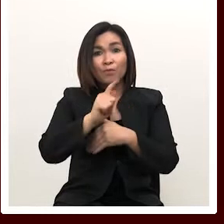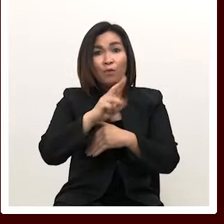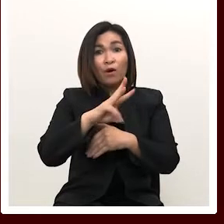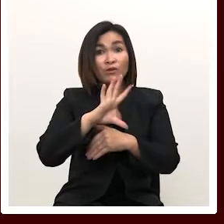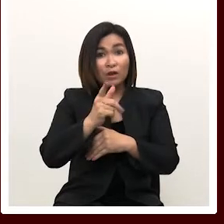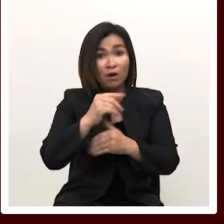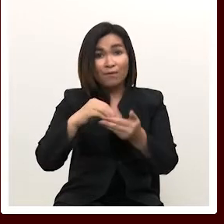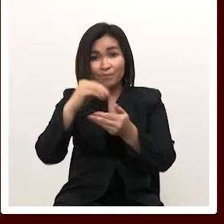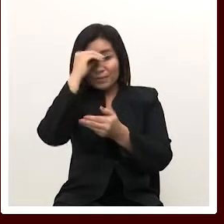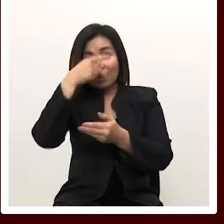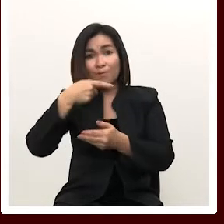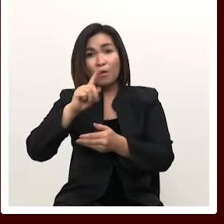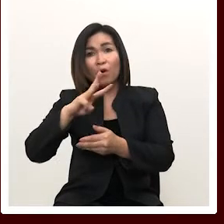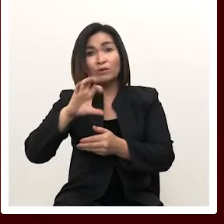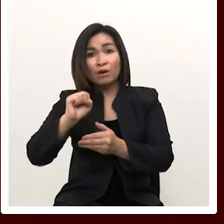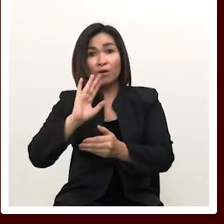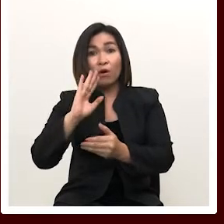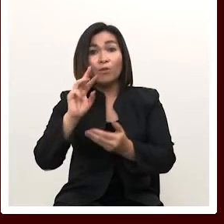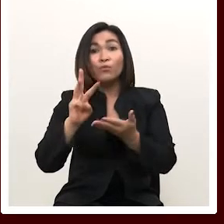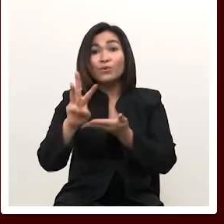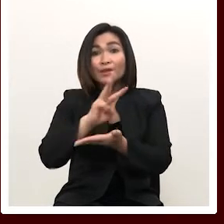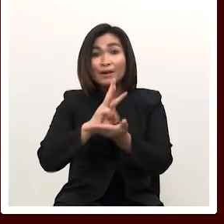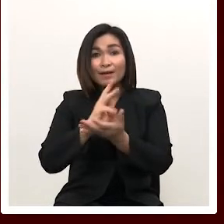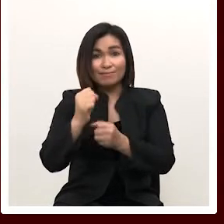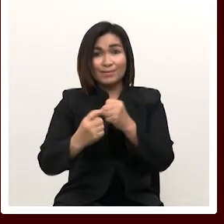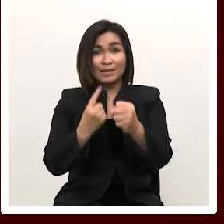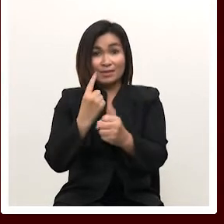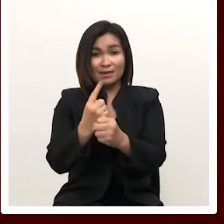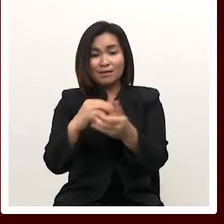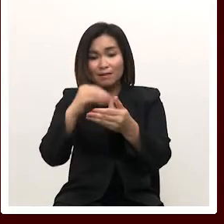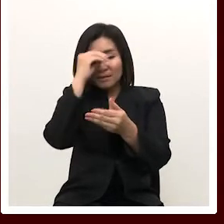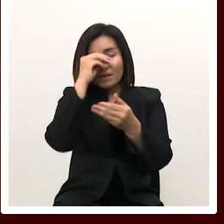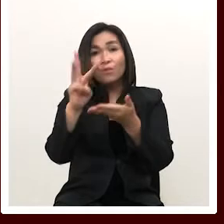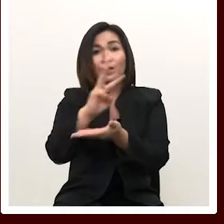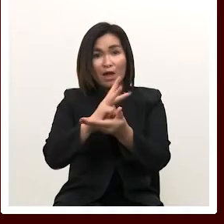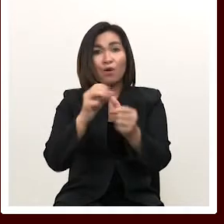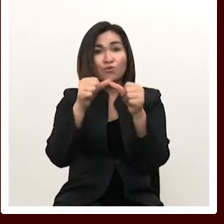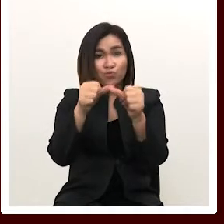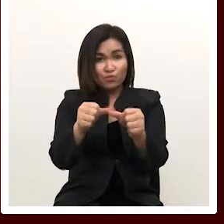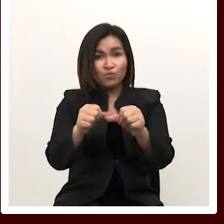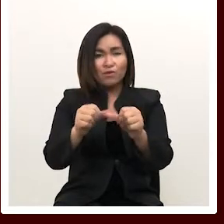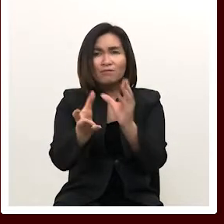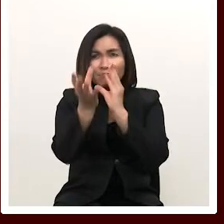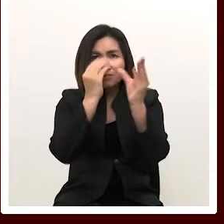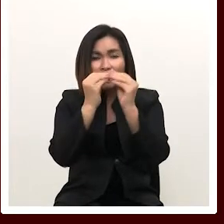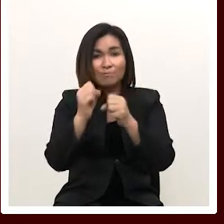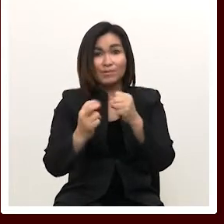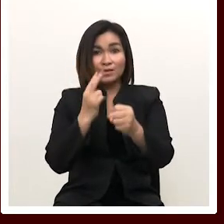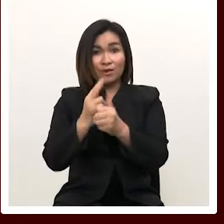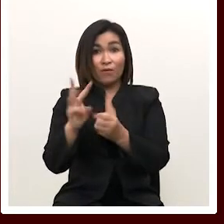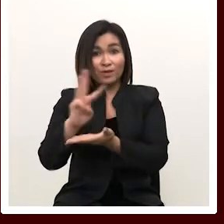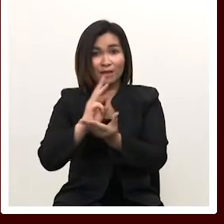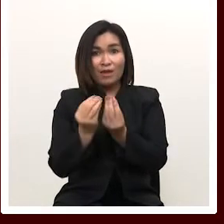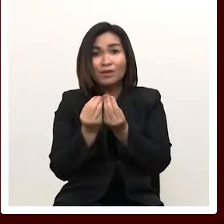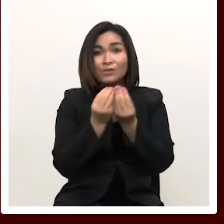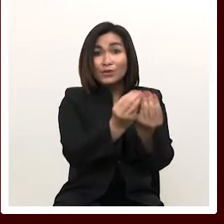ระดับปวส.ในวิไลในปีที่1ก็อยู่ที่วิไลนะครับปี2ทางวิไล